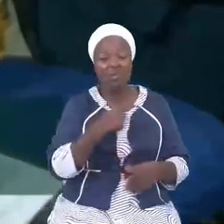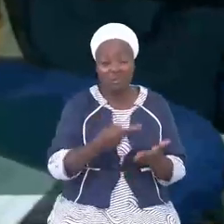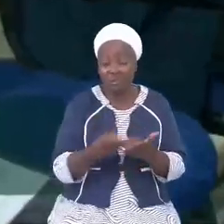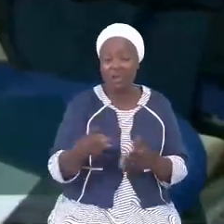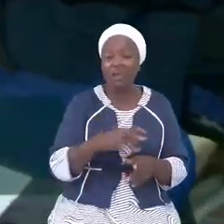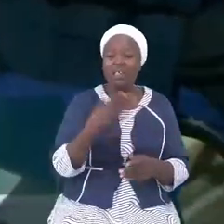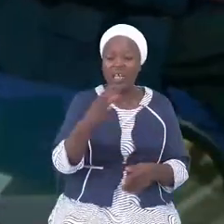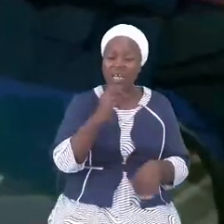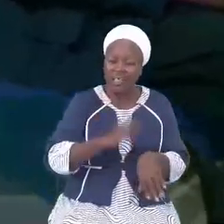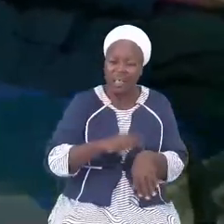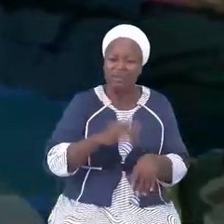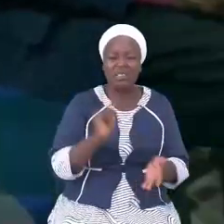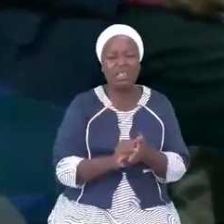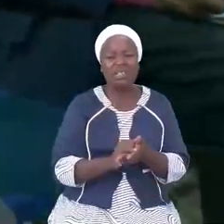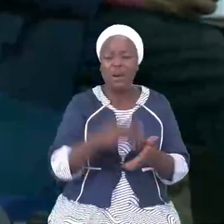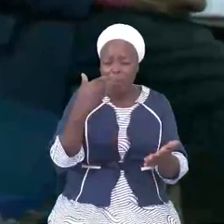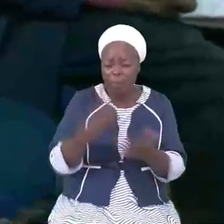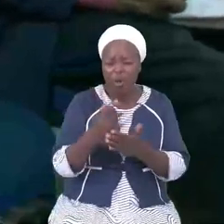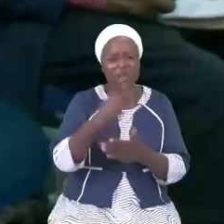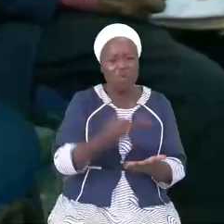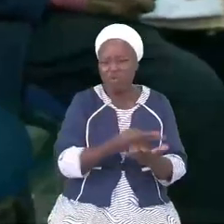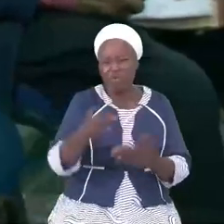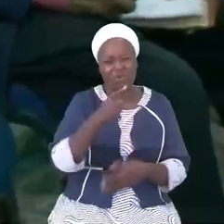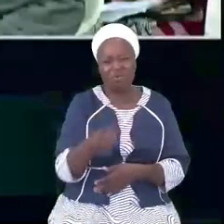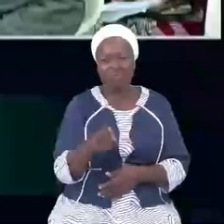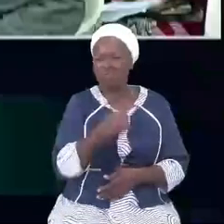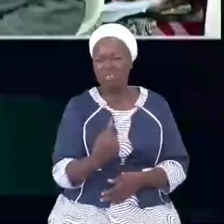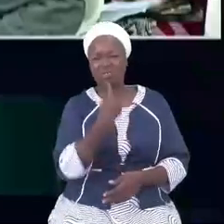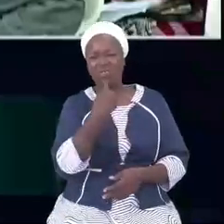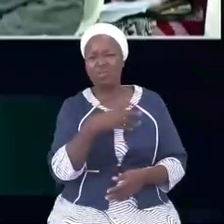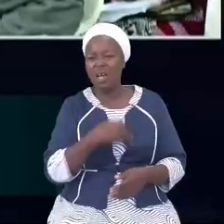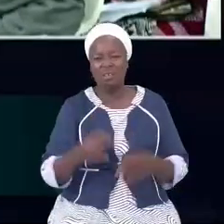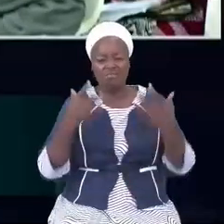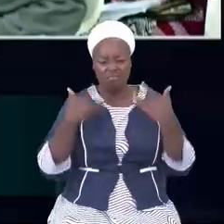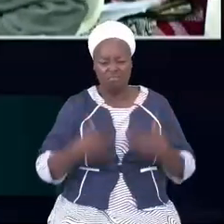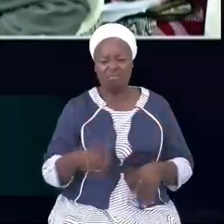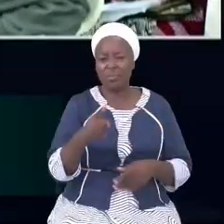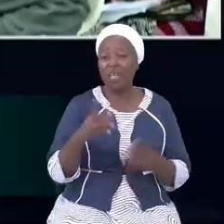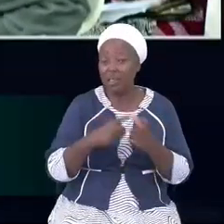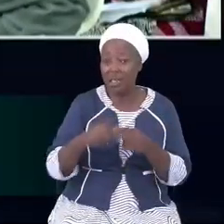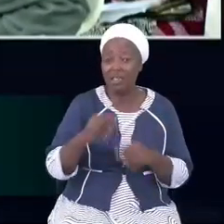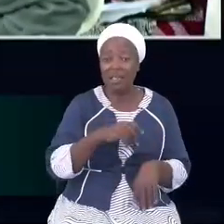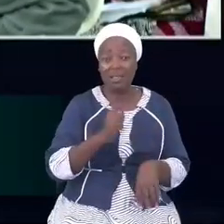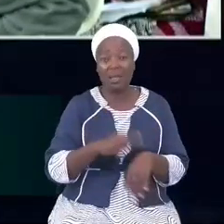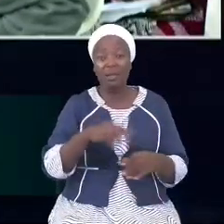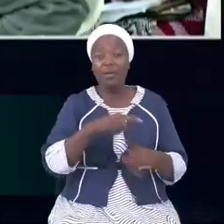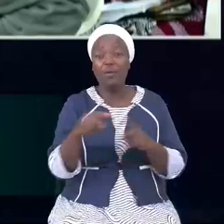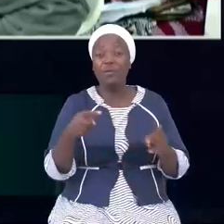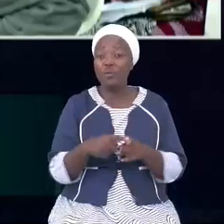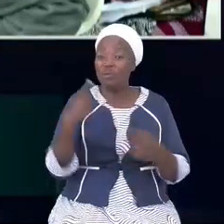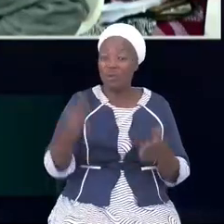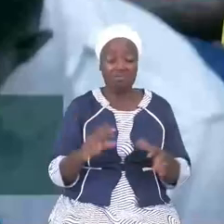va échouer. Parfois, les contacts vont échouer. Parfois,